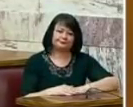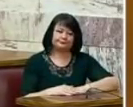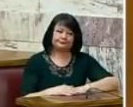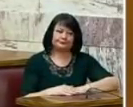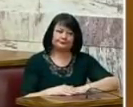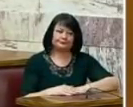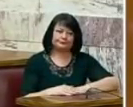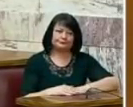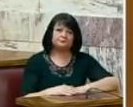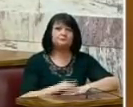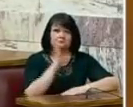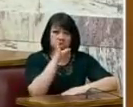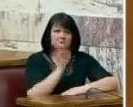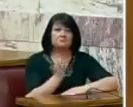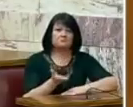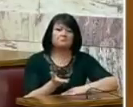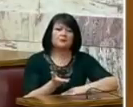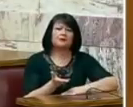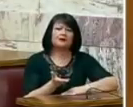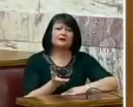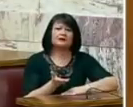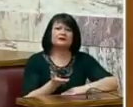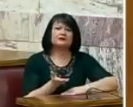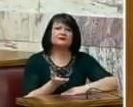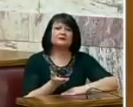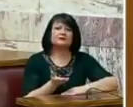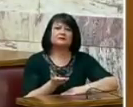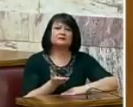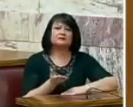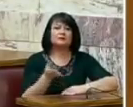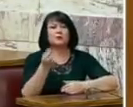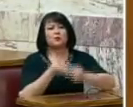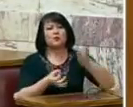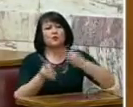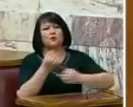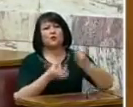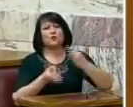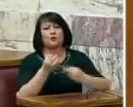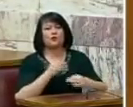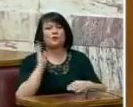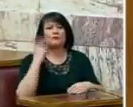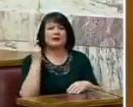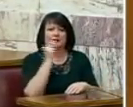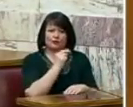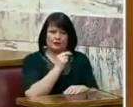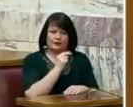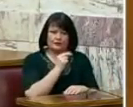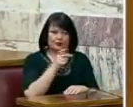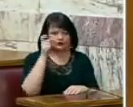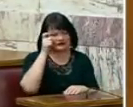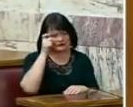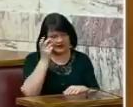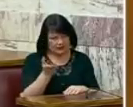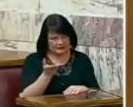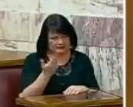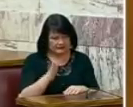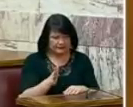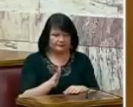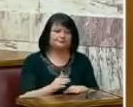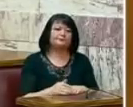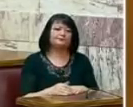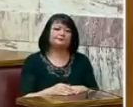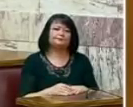Και πραγματικά, μετά από τις ομιλίες του πρώην Πρωθυπουργού, του κ. Σαμαρά,